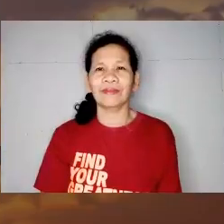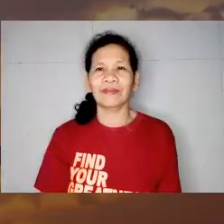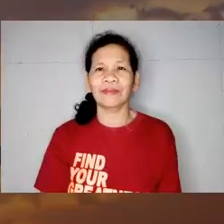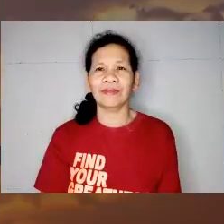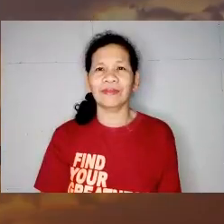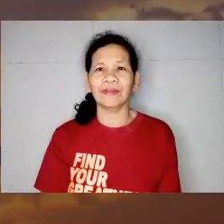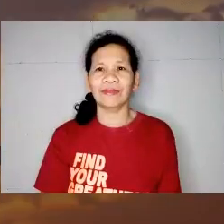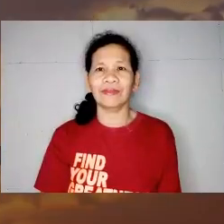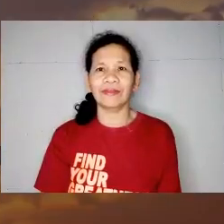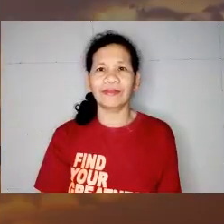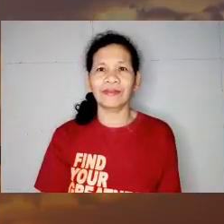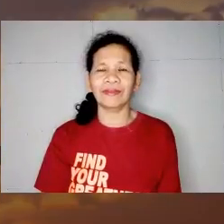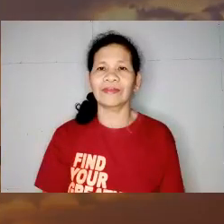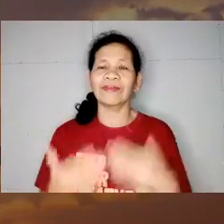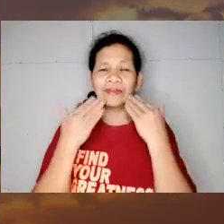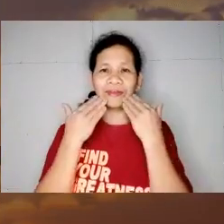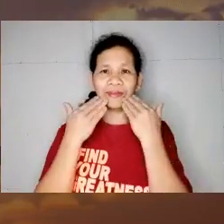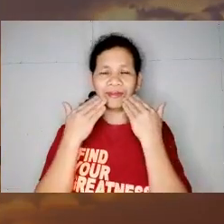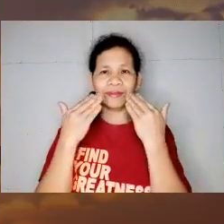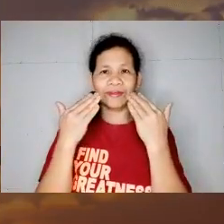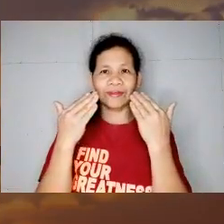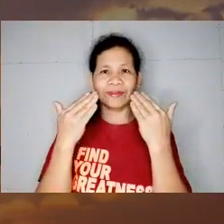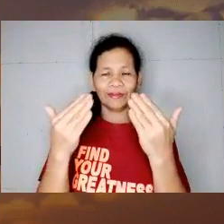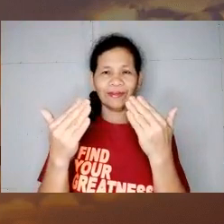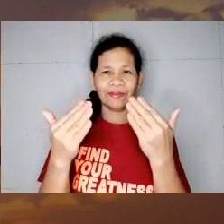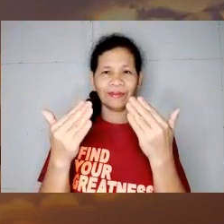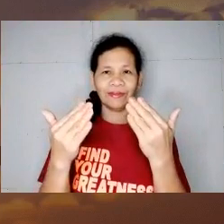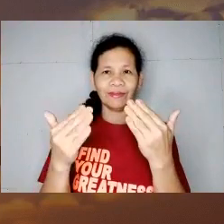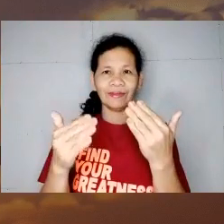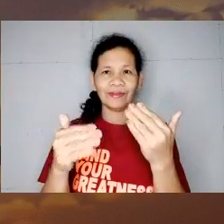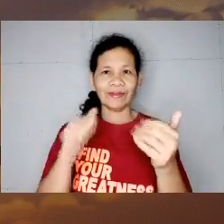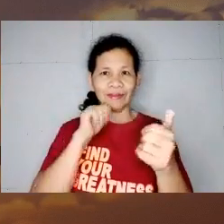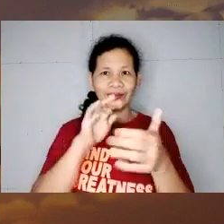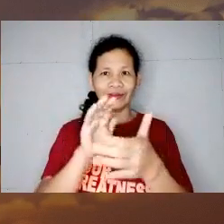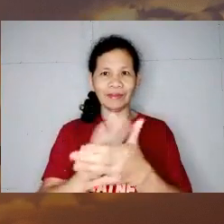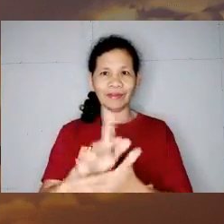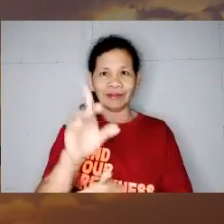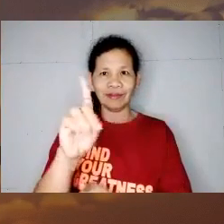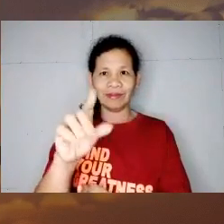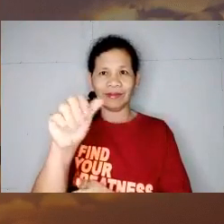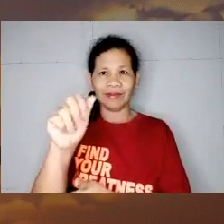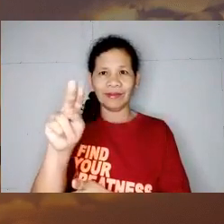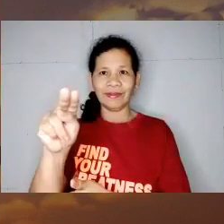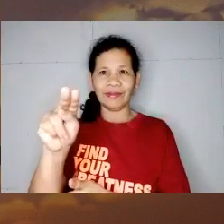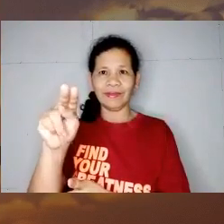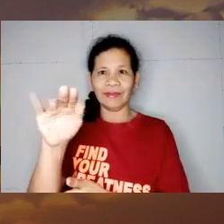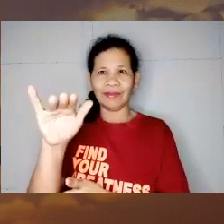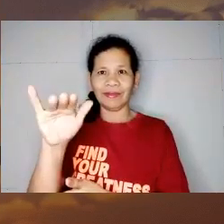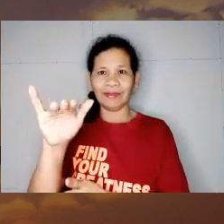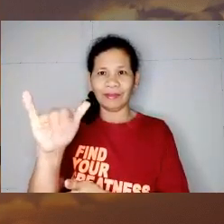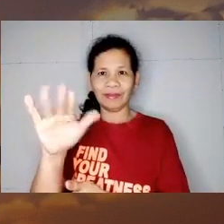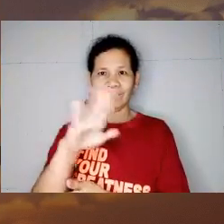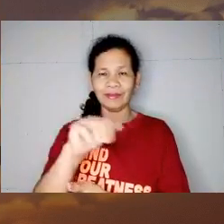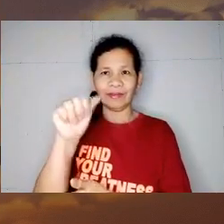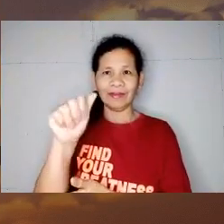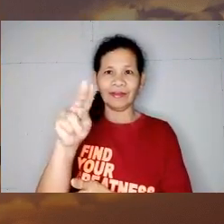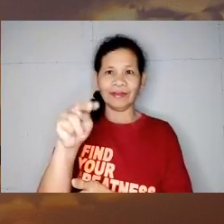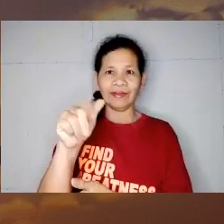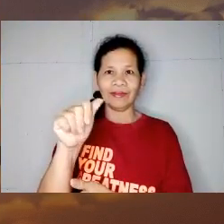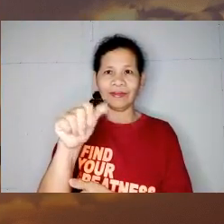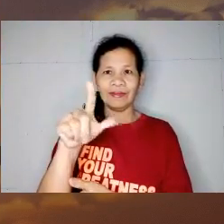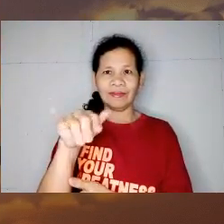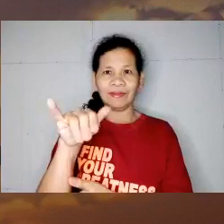Gusto kong pasalamatan ang mag-asawang Danny at Annalyn Fiecas sa tulong